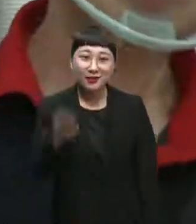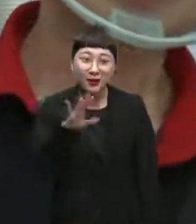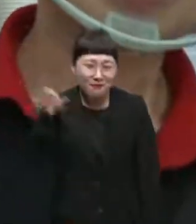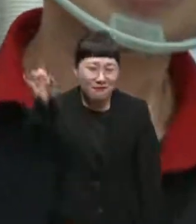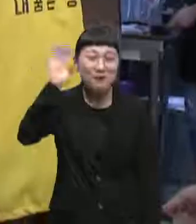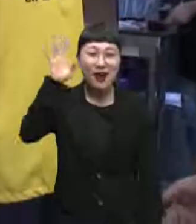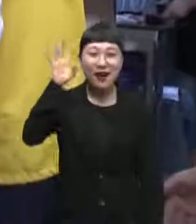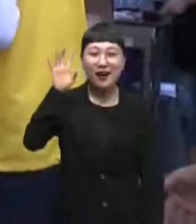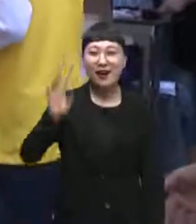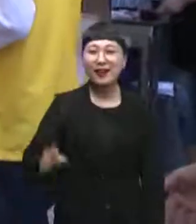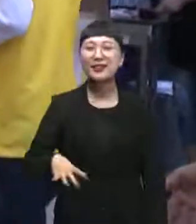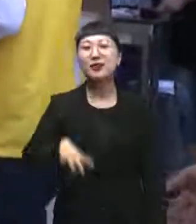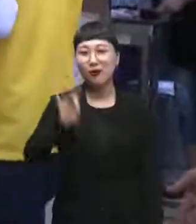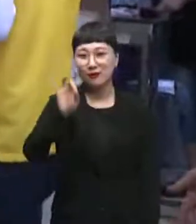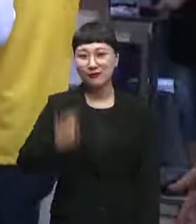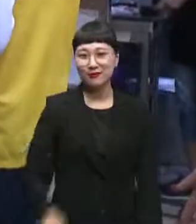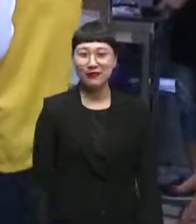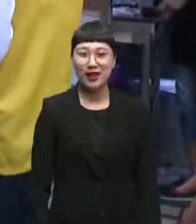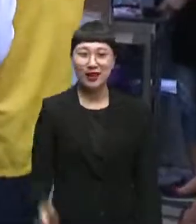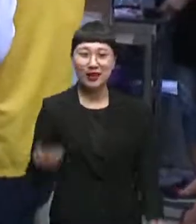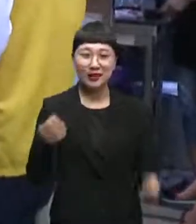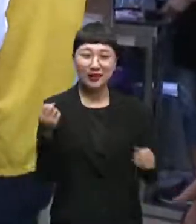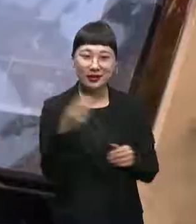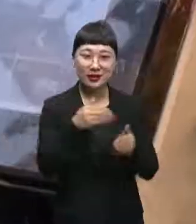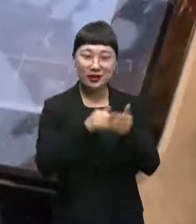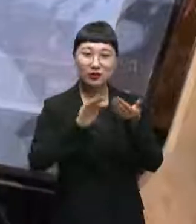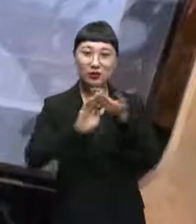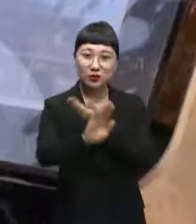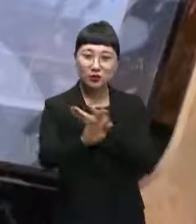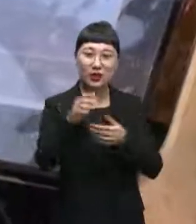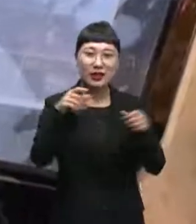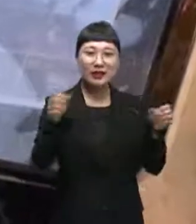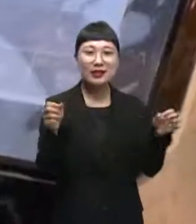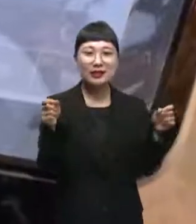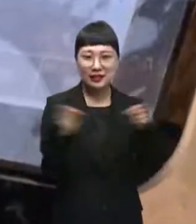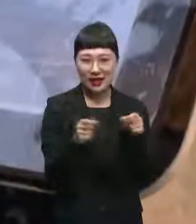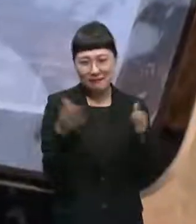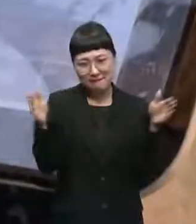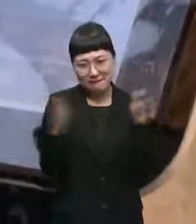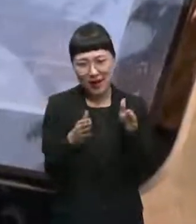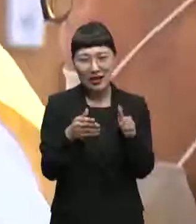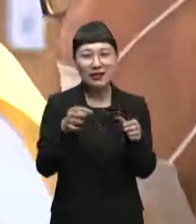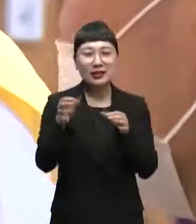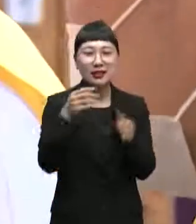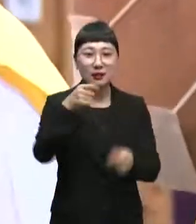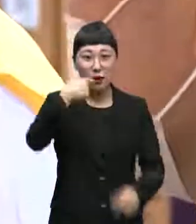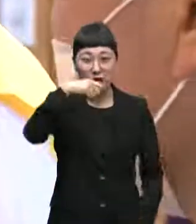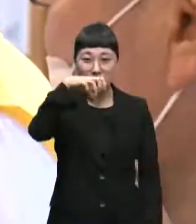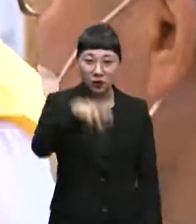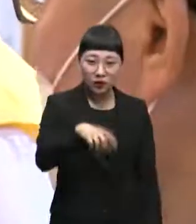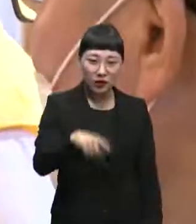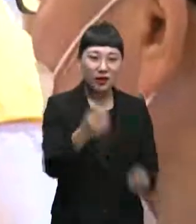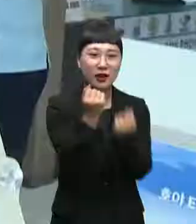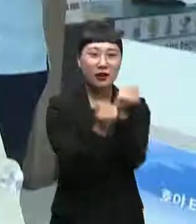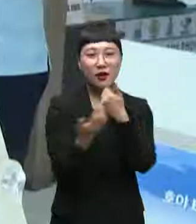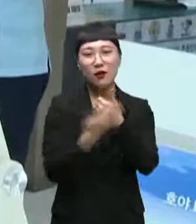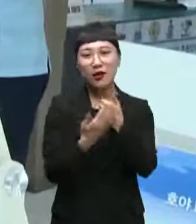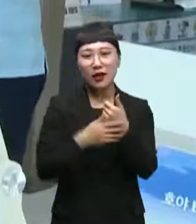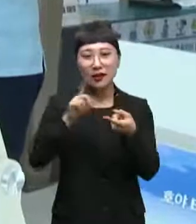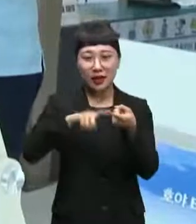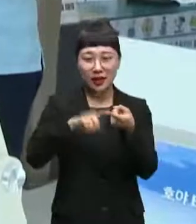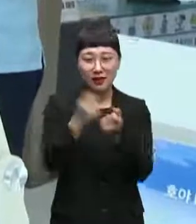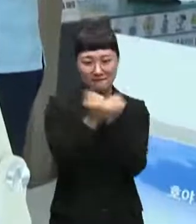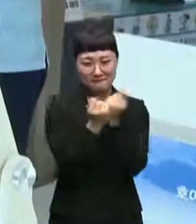처음이에요. 이어서 방문한 작은 식당, 인천 이음 가맹점의 혜택을 상세히 설명합니다. 박